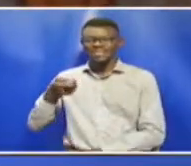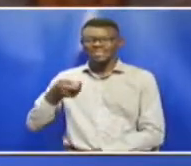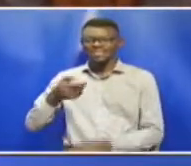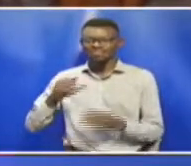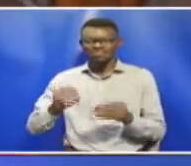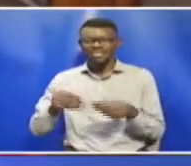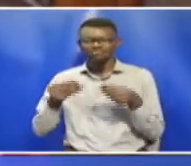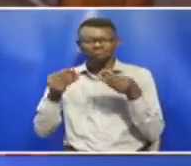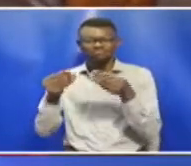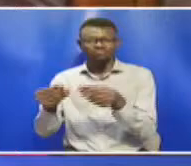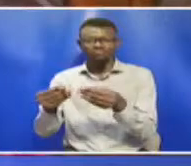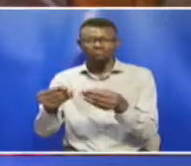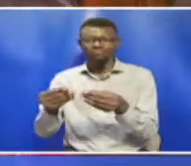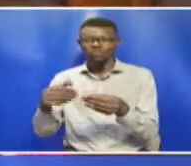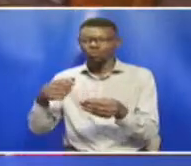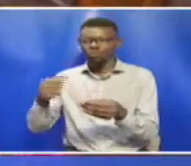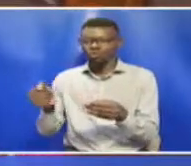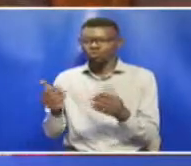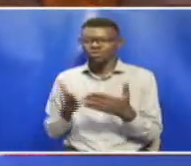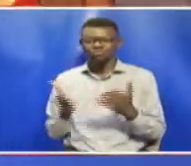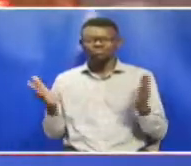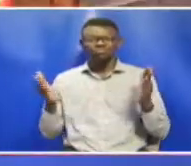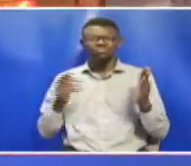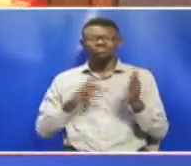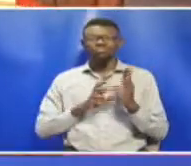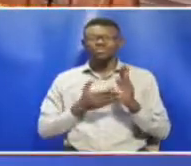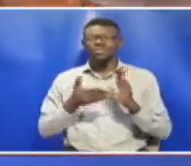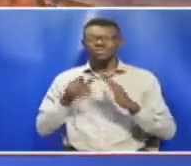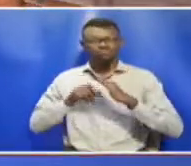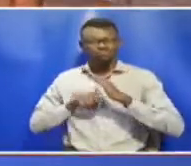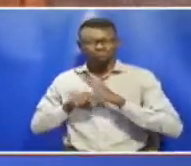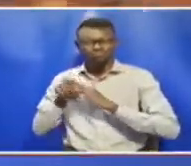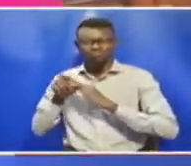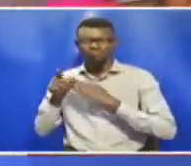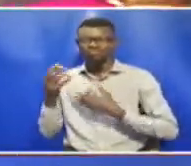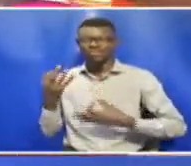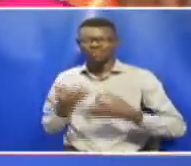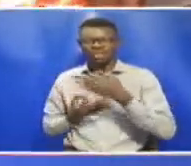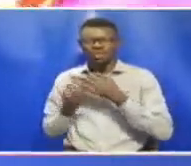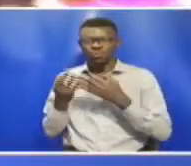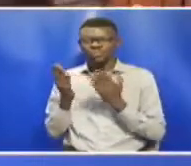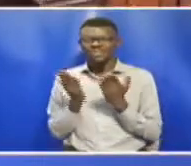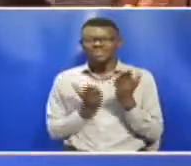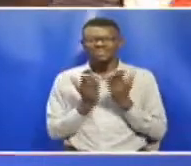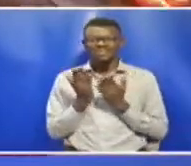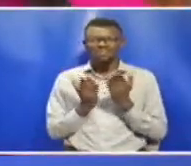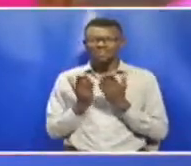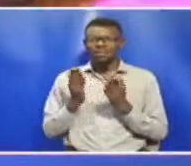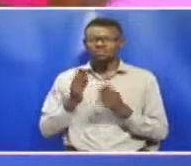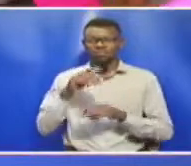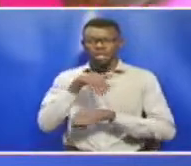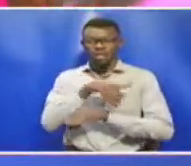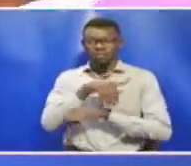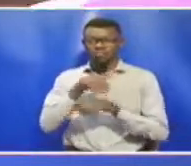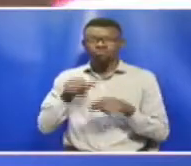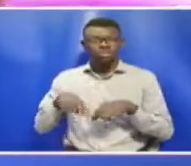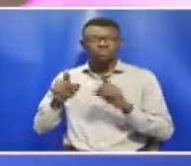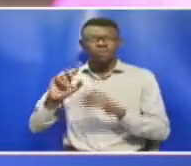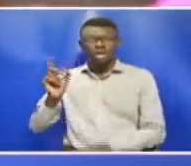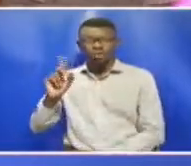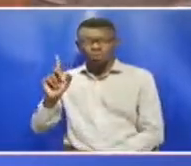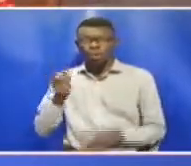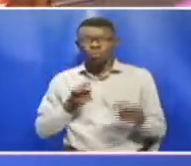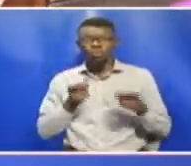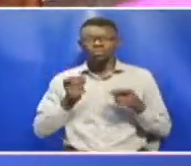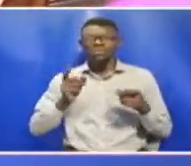kanisa hili na kuongoza maelfu ya waumini kwa sala za jioni. Atasimamia jimbo kuu la Nairobi linalojumuisha kaunti